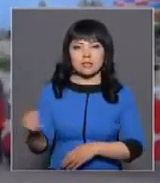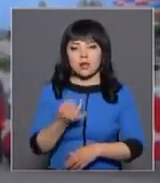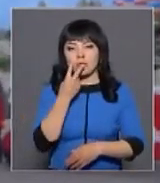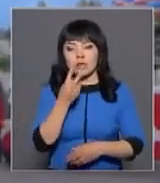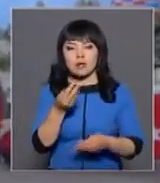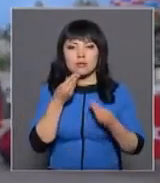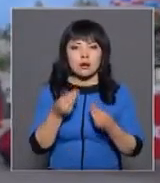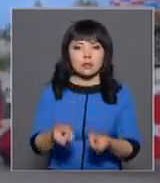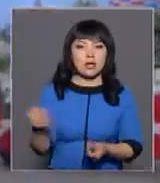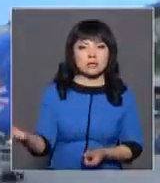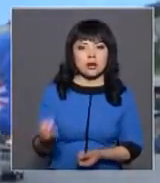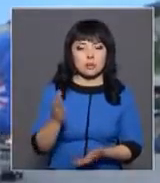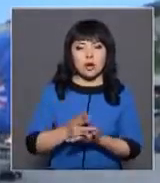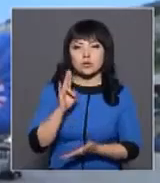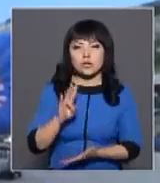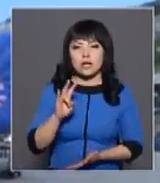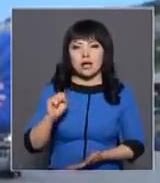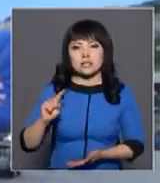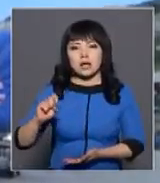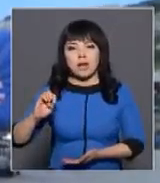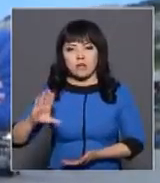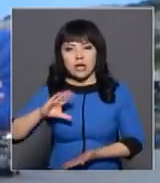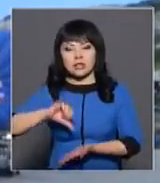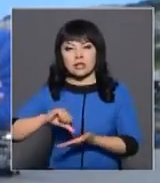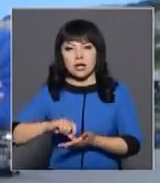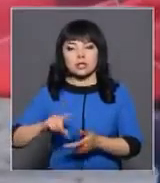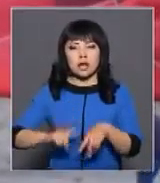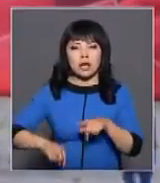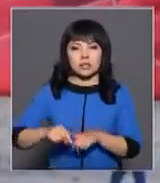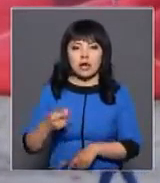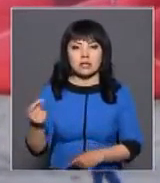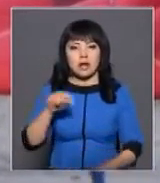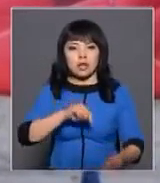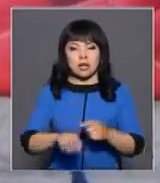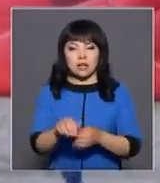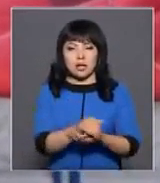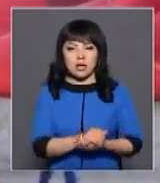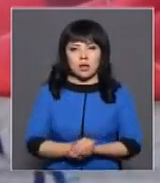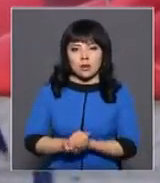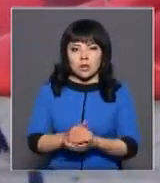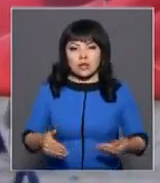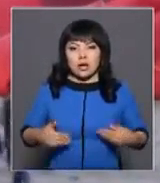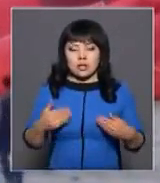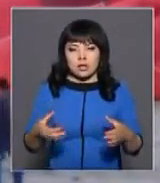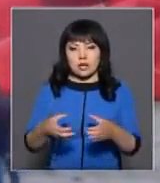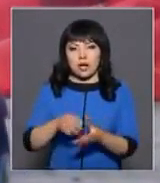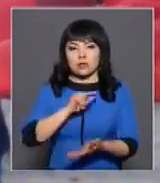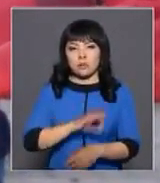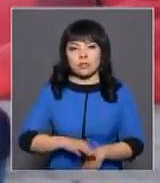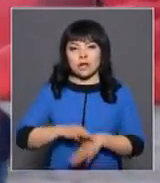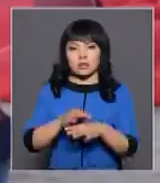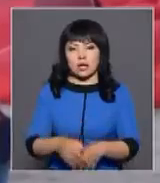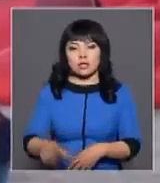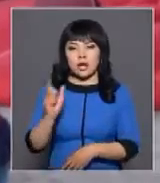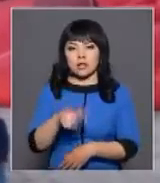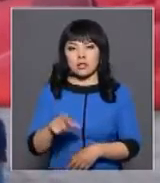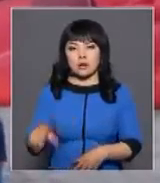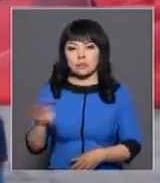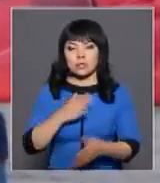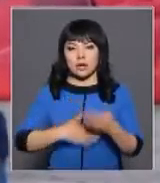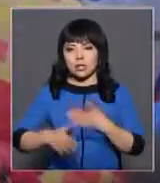тамашалады. Бұл шара Нұрсұлтан Назарбаевтың бауырлас екі елдің достығын нығайтуға қосқан үлесі үшін ұйымдастырылды. Жұртшылық